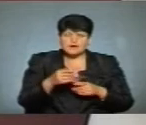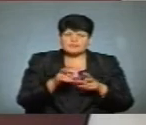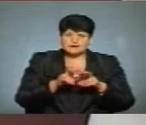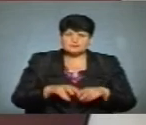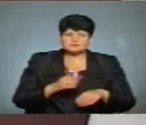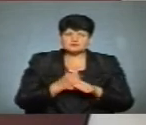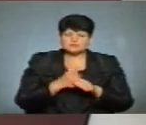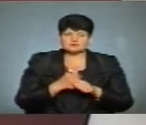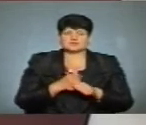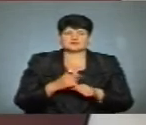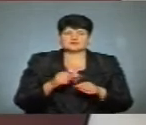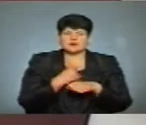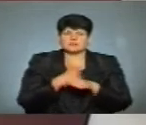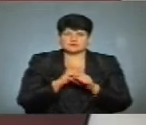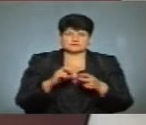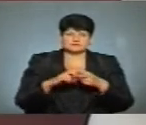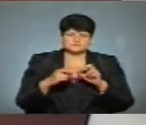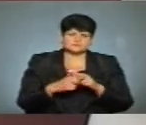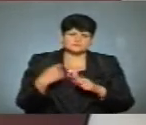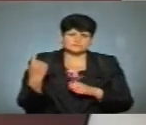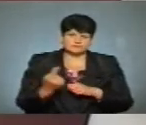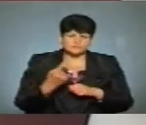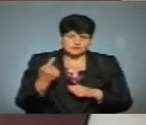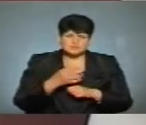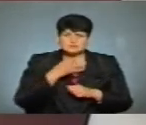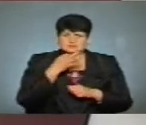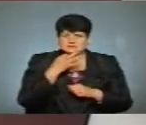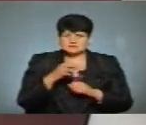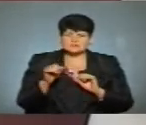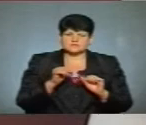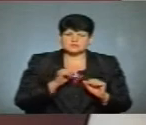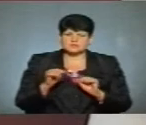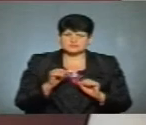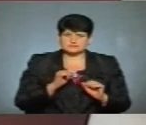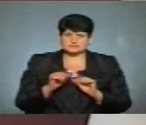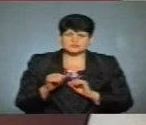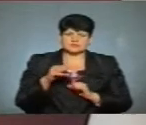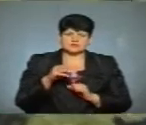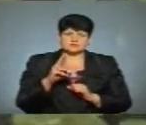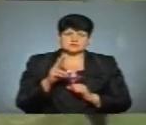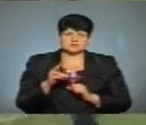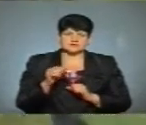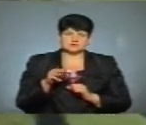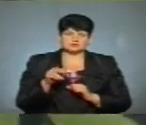лабораторії Дністровського басейну, повідомив керівник регіонального офісу водних ресурсів області Тарас Капуста.